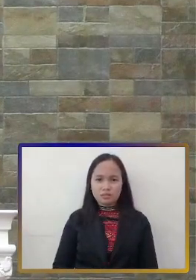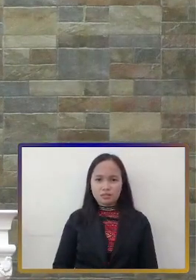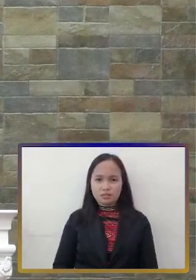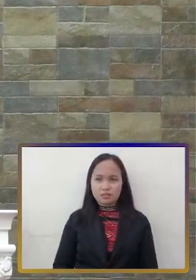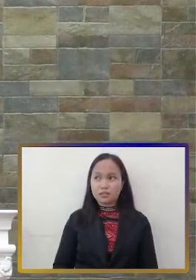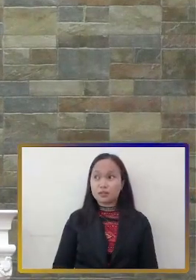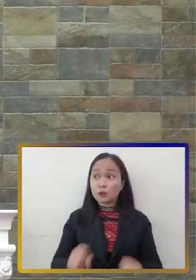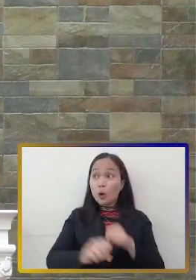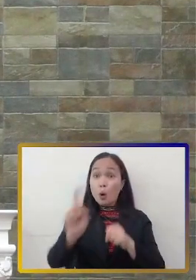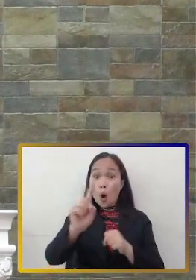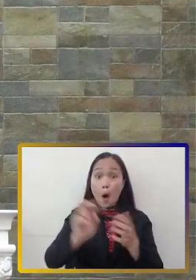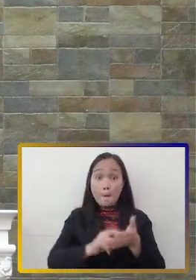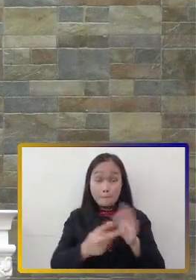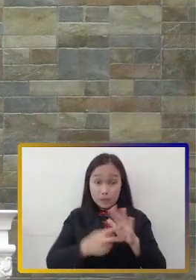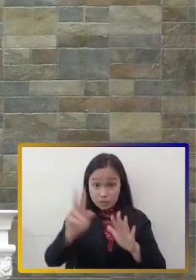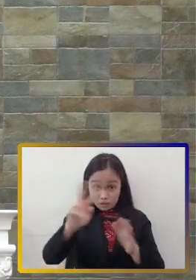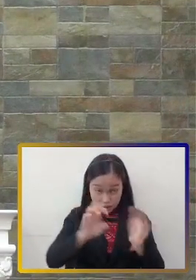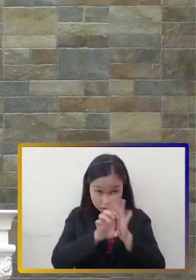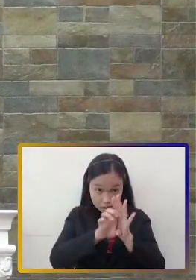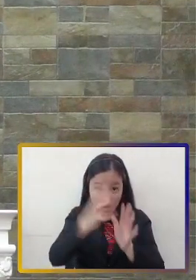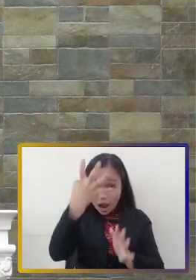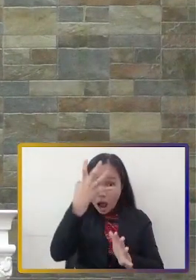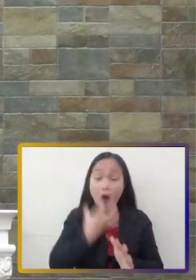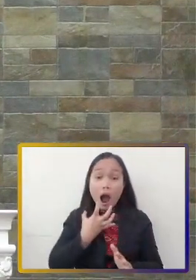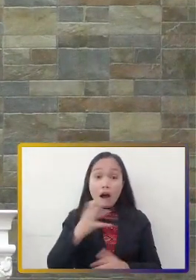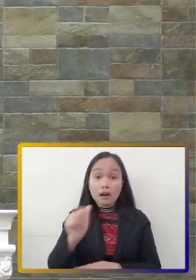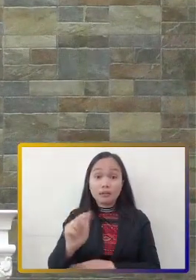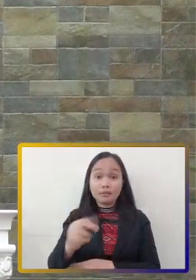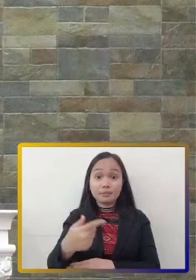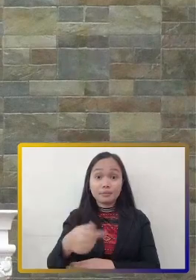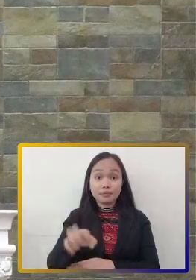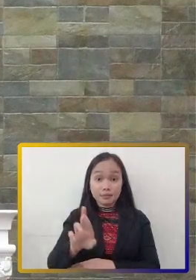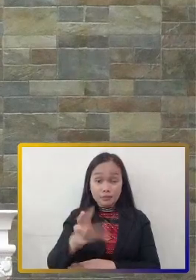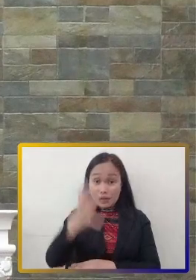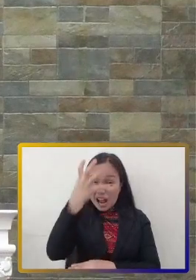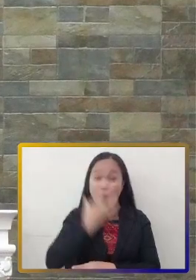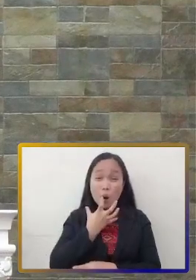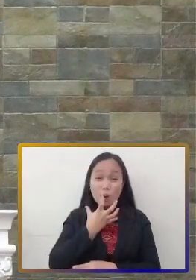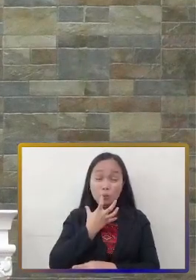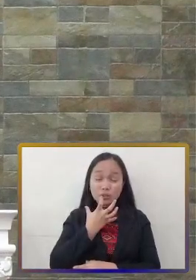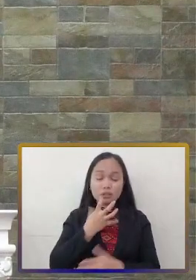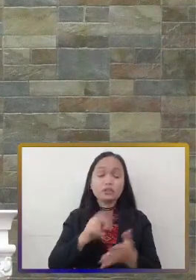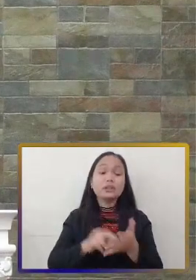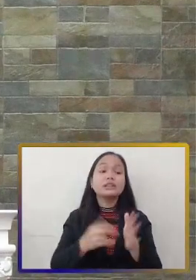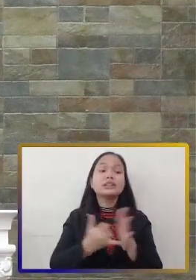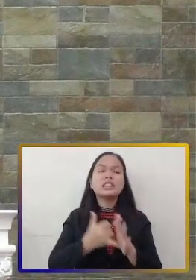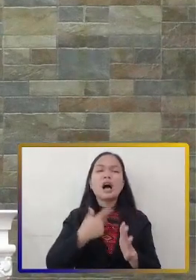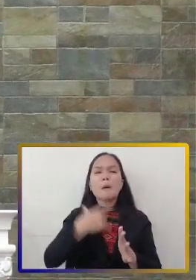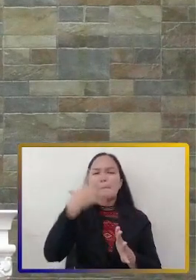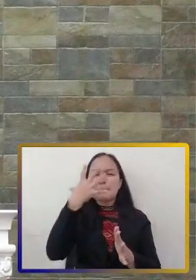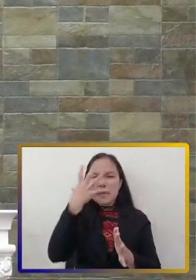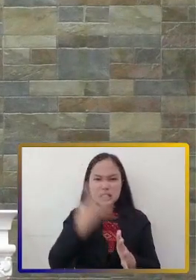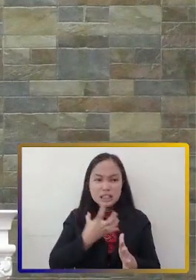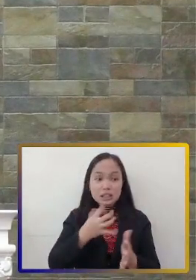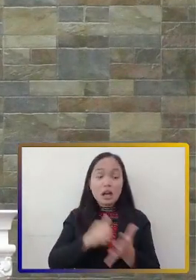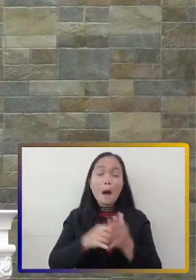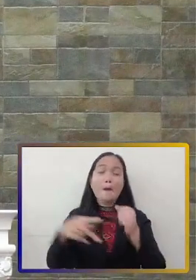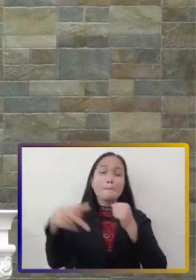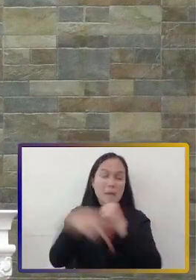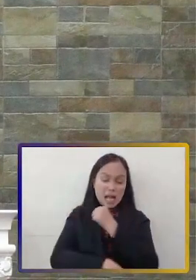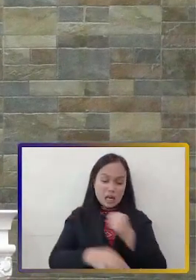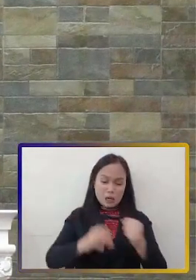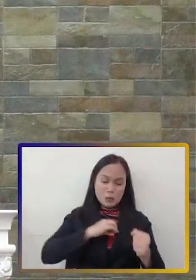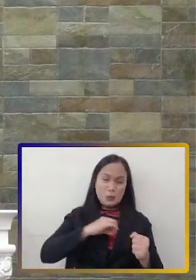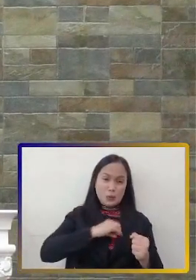Alam mo ang ibig sabihin ng anger? Ha? It's a punishment sa iyong sarili